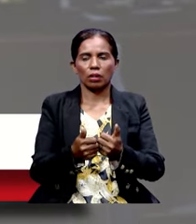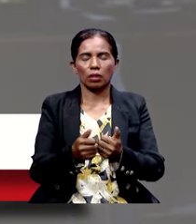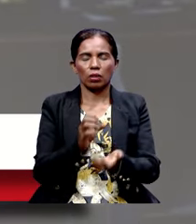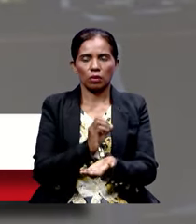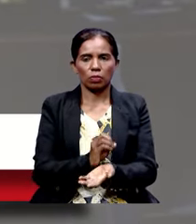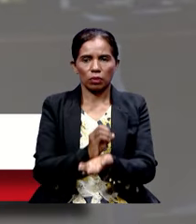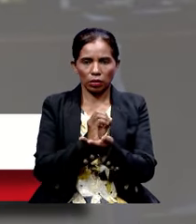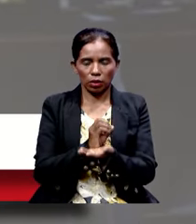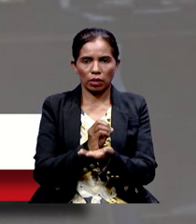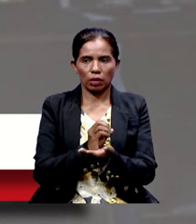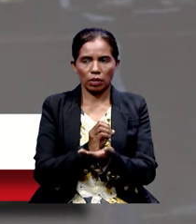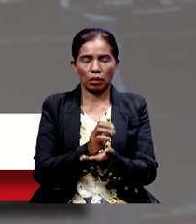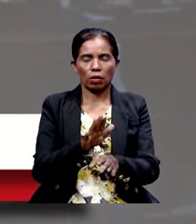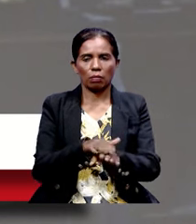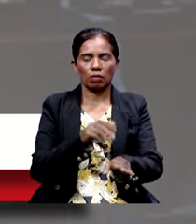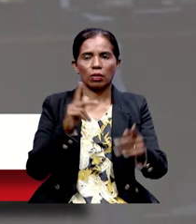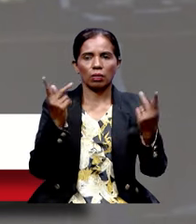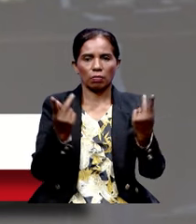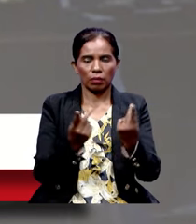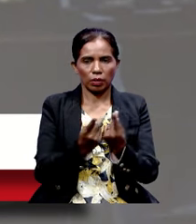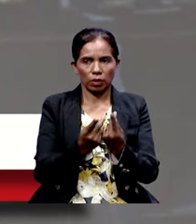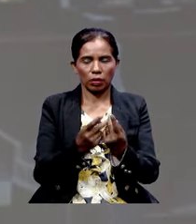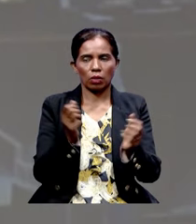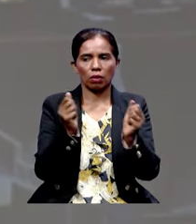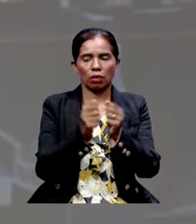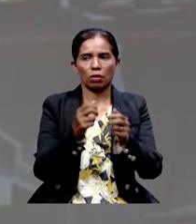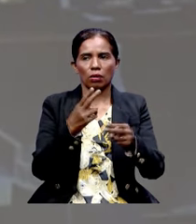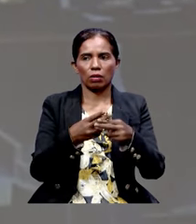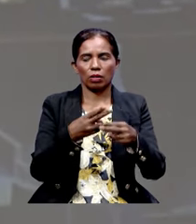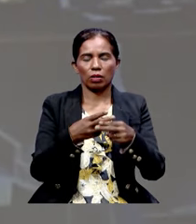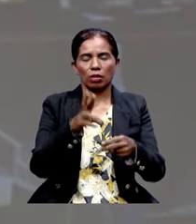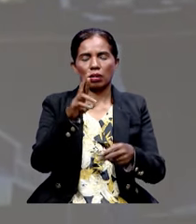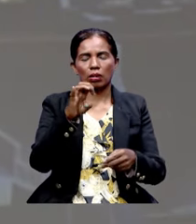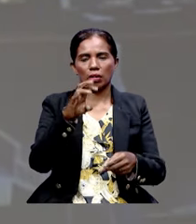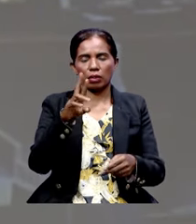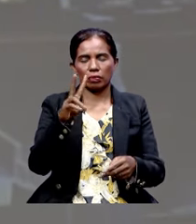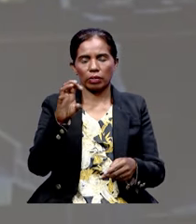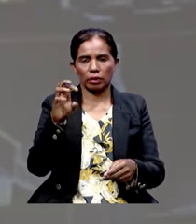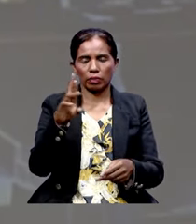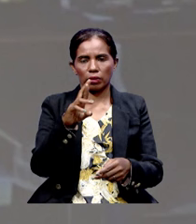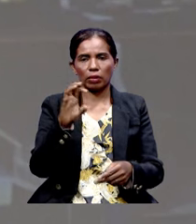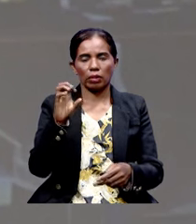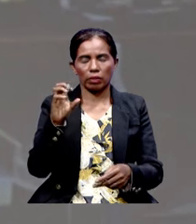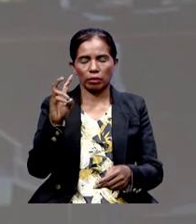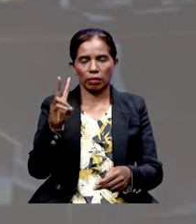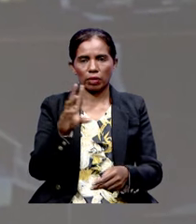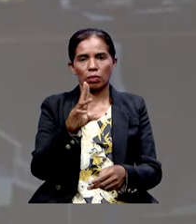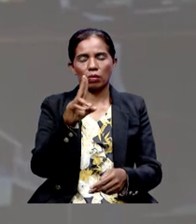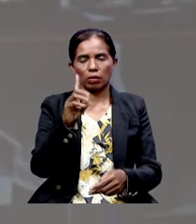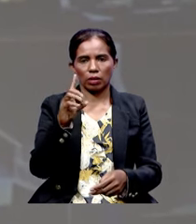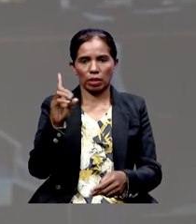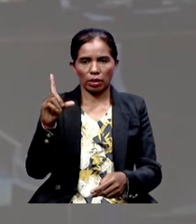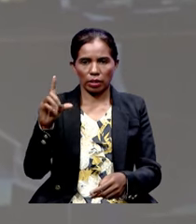ini bulu kompania honarang reviver fraternal unipessoal